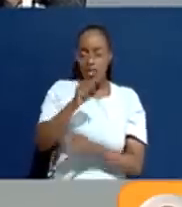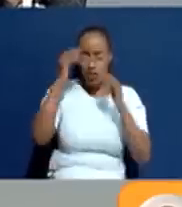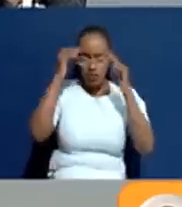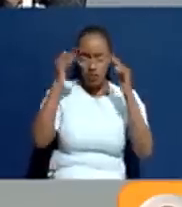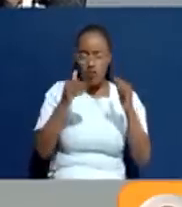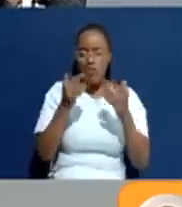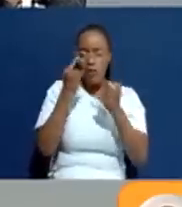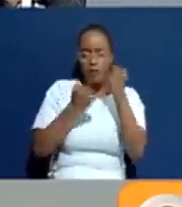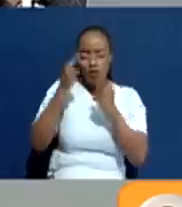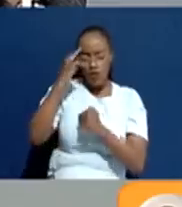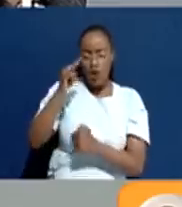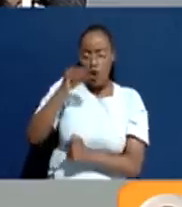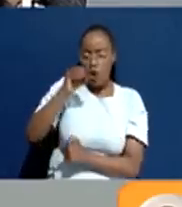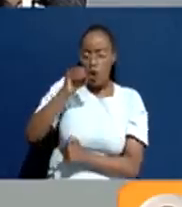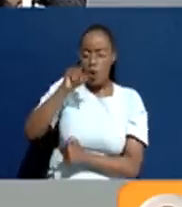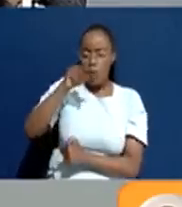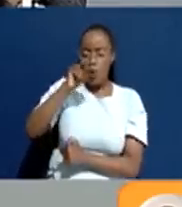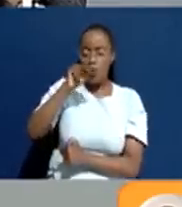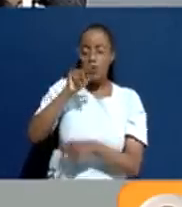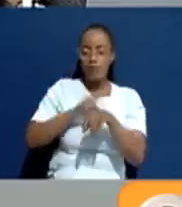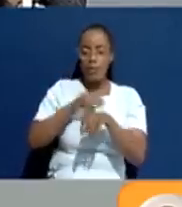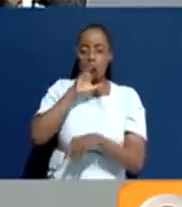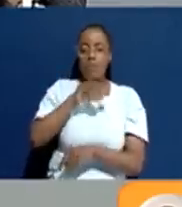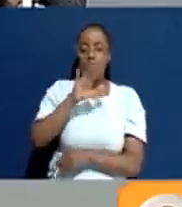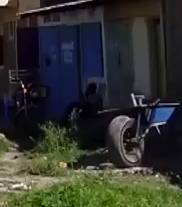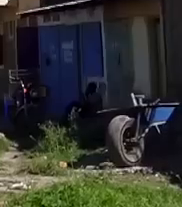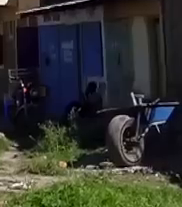uchungu wa mama Joyce Opondo kumpoteza mwanawe.